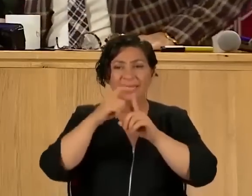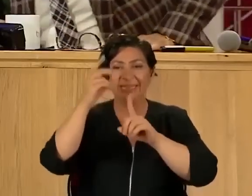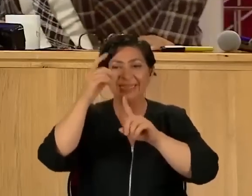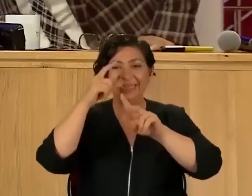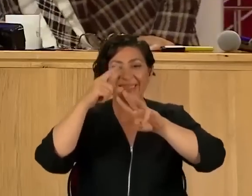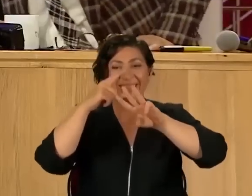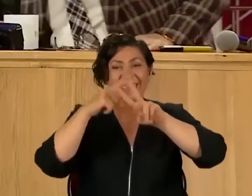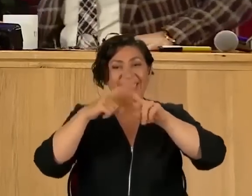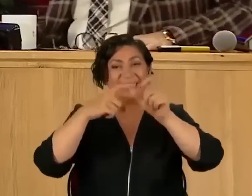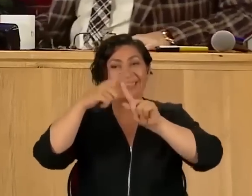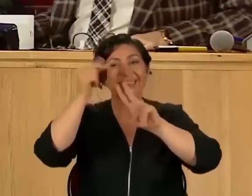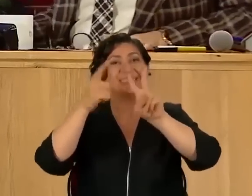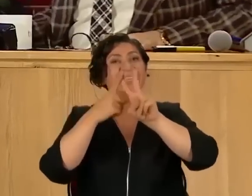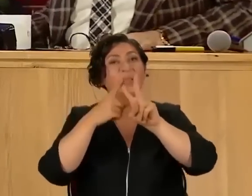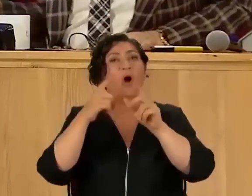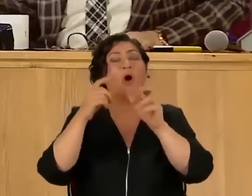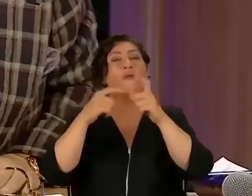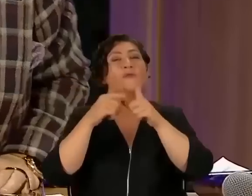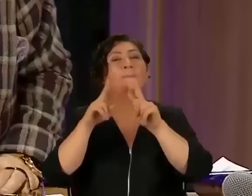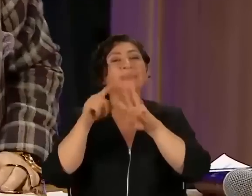Hoffman'ın bir filmi vardır Lenny diye.